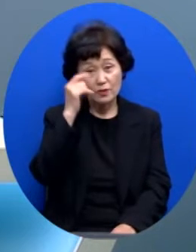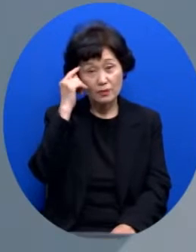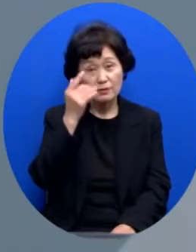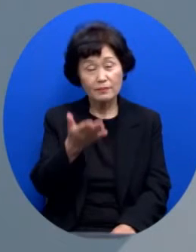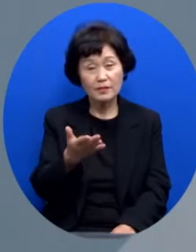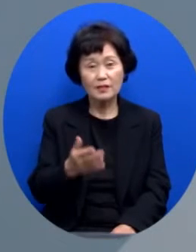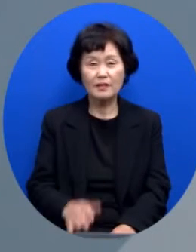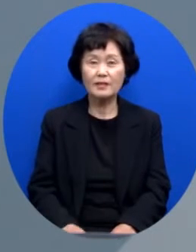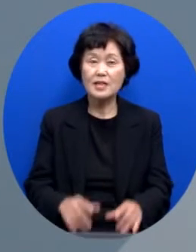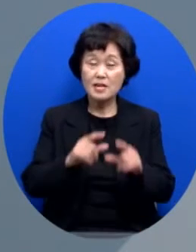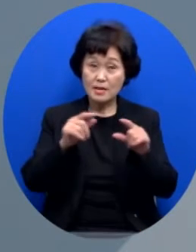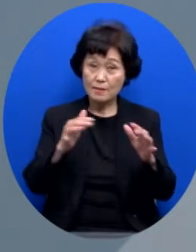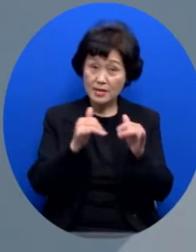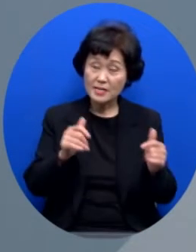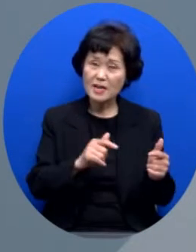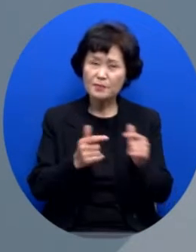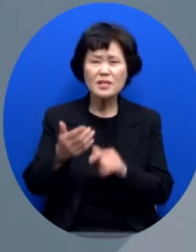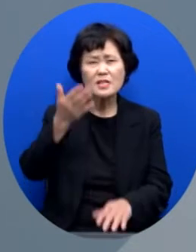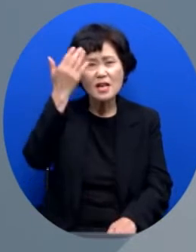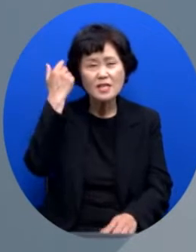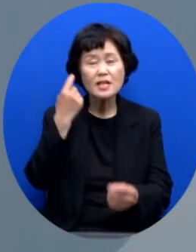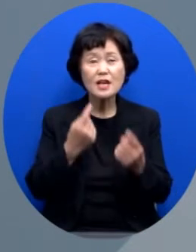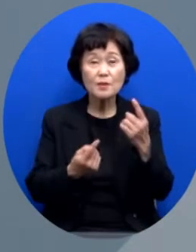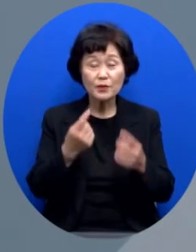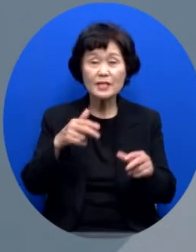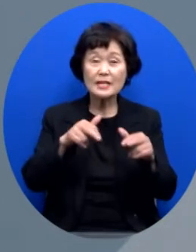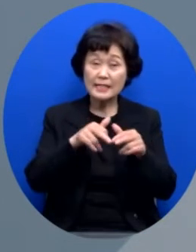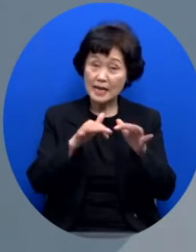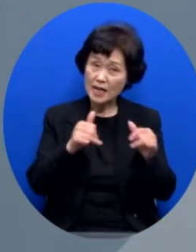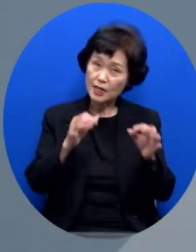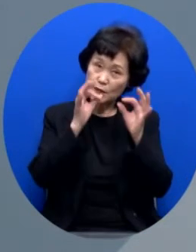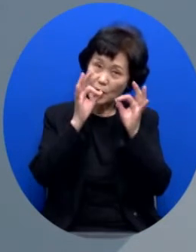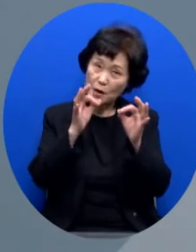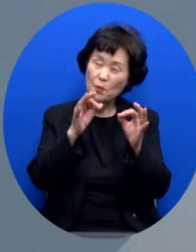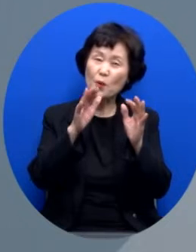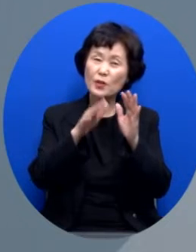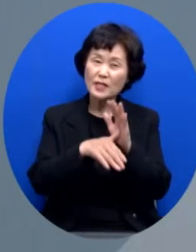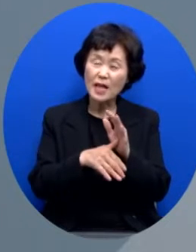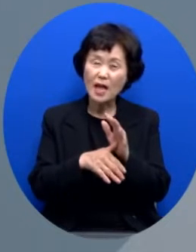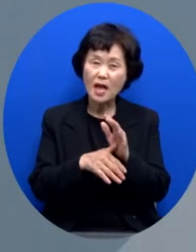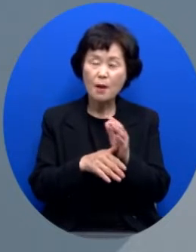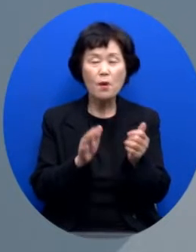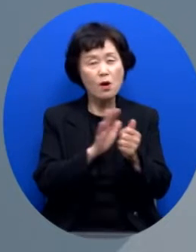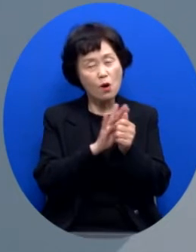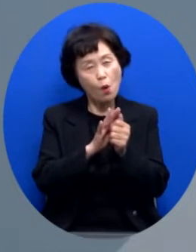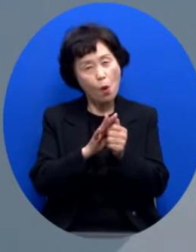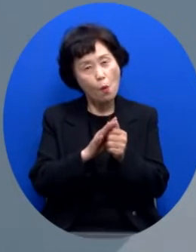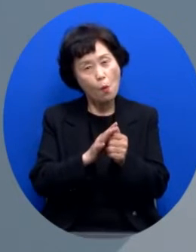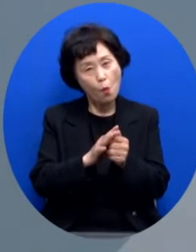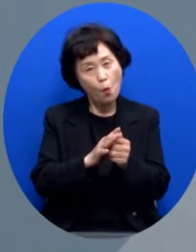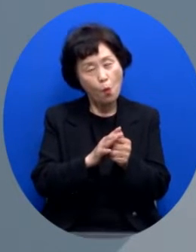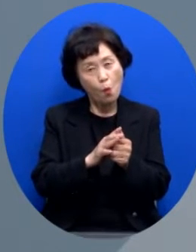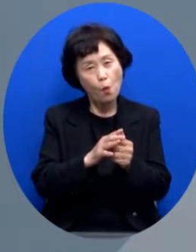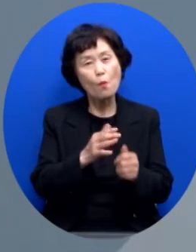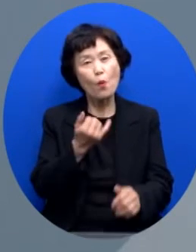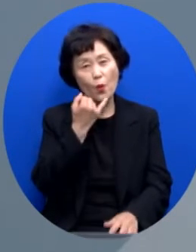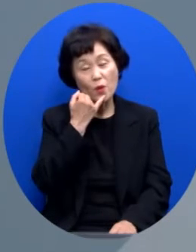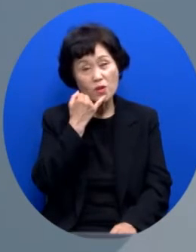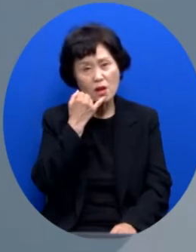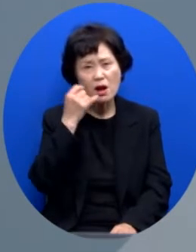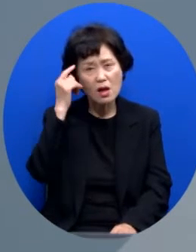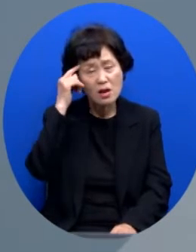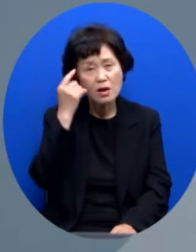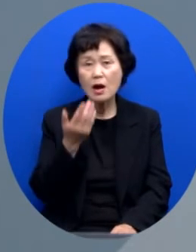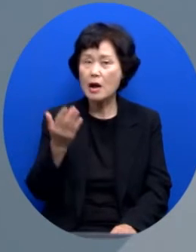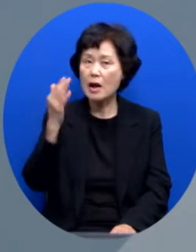보통 사람들이 예전보다 장애인에 대한 인식이나 대우가 많이 나아졌다라고 이야기들을 하고 있습니다. 하지만 그것은